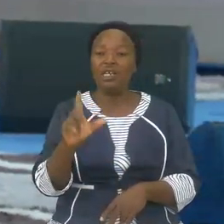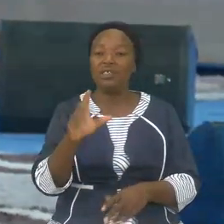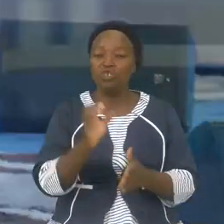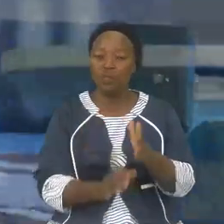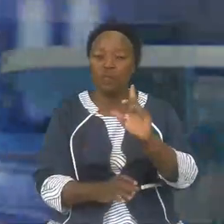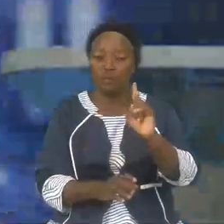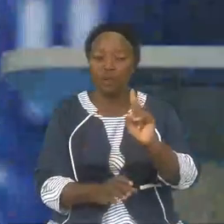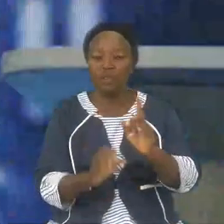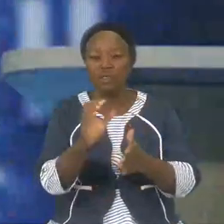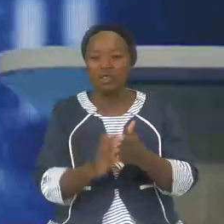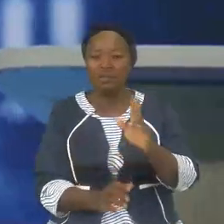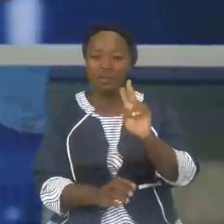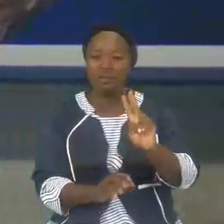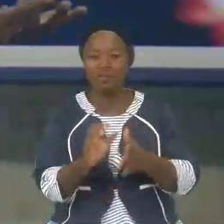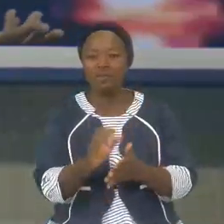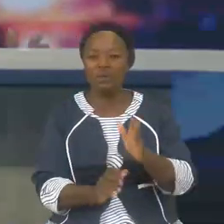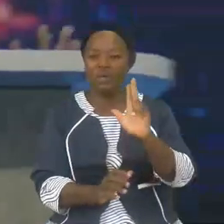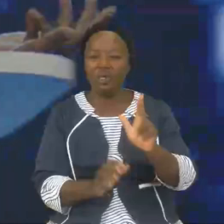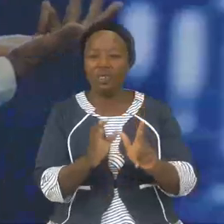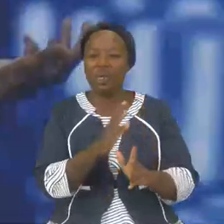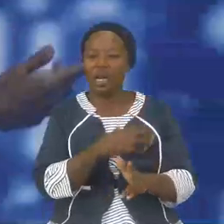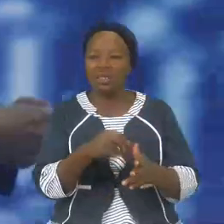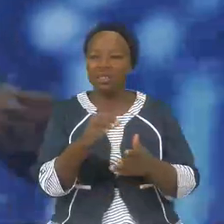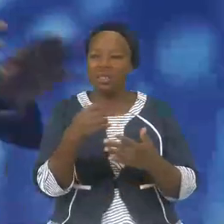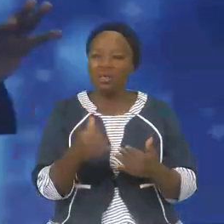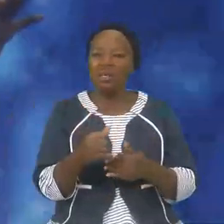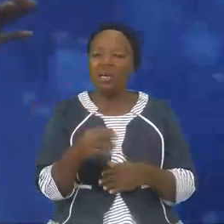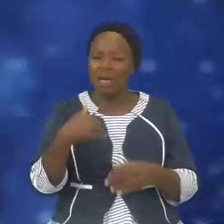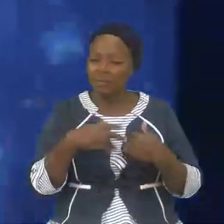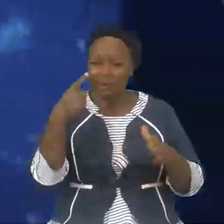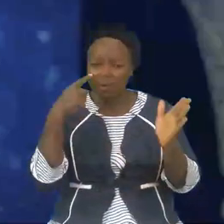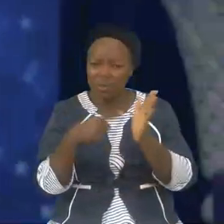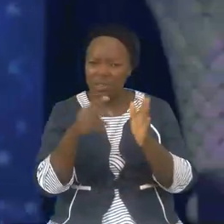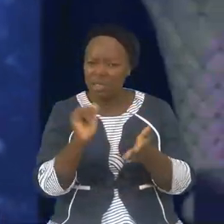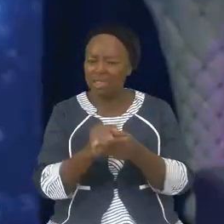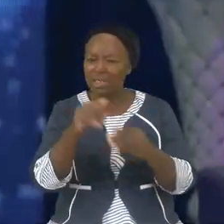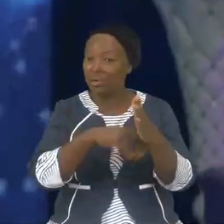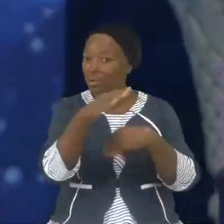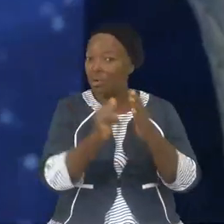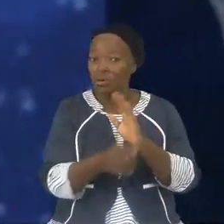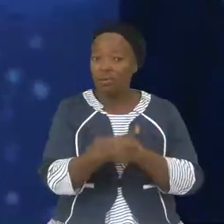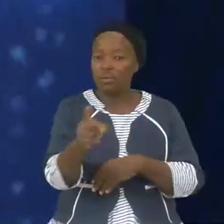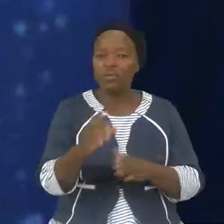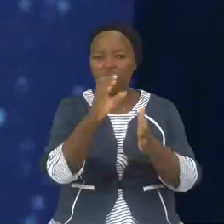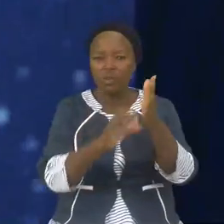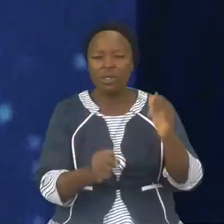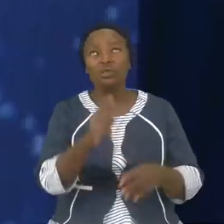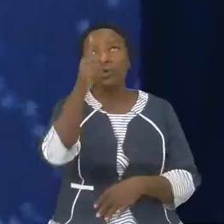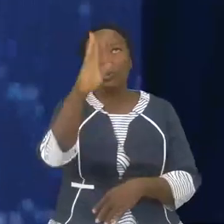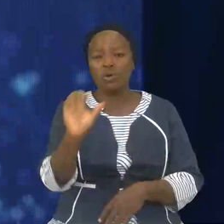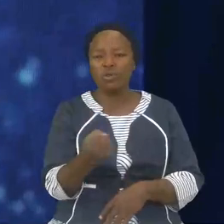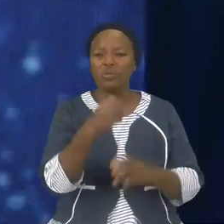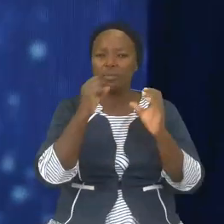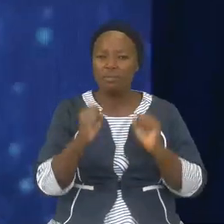Nous avons commencé avec Daniel 1, 2, 3. Avez-vous remarqué dans tous ces chapitres,